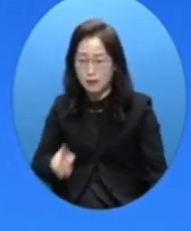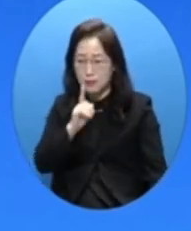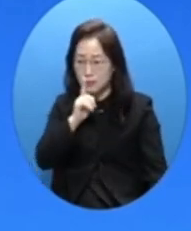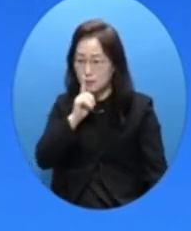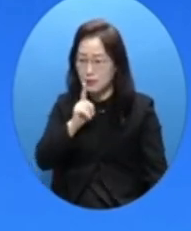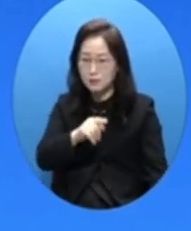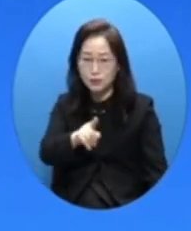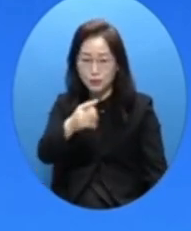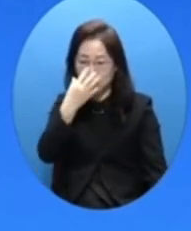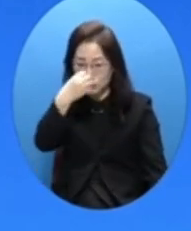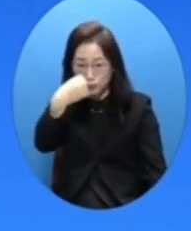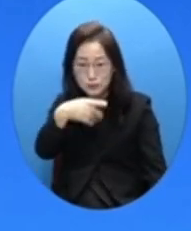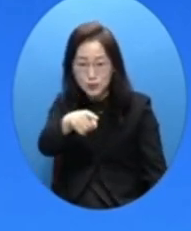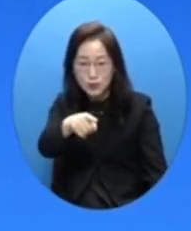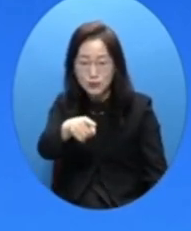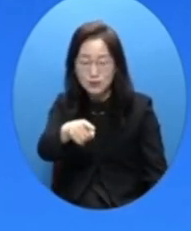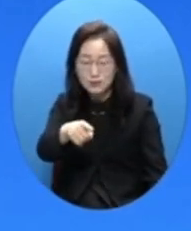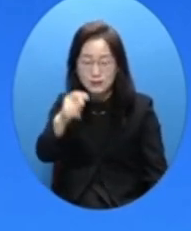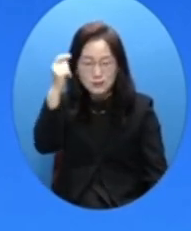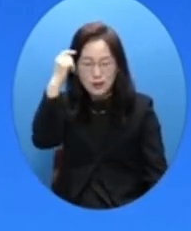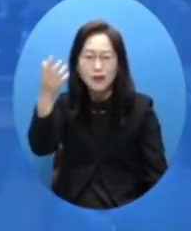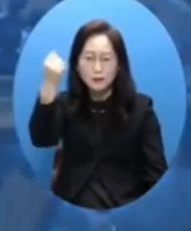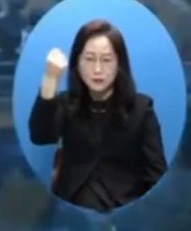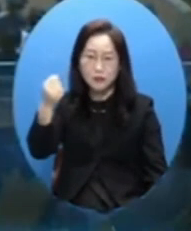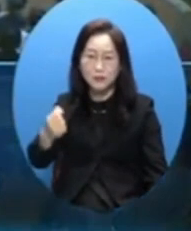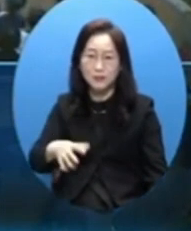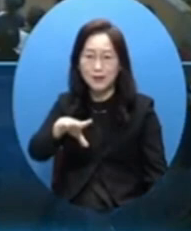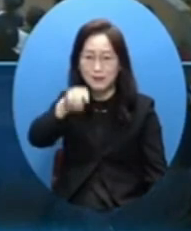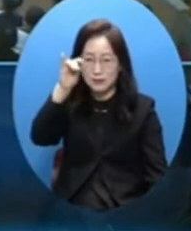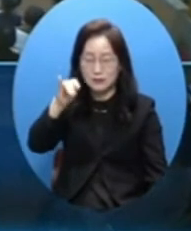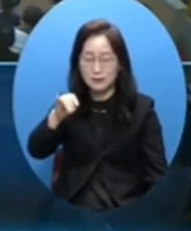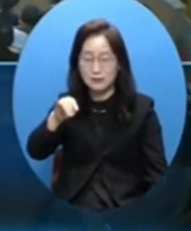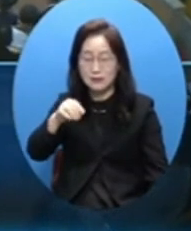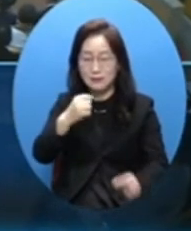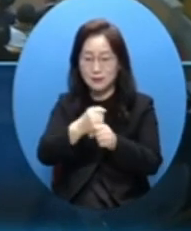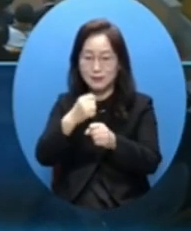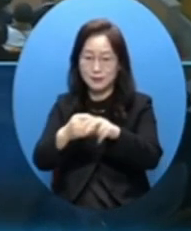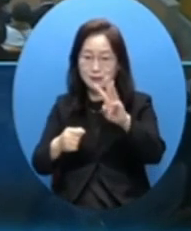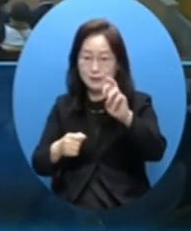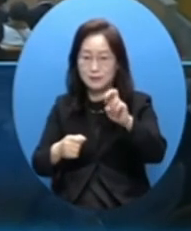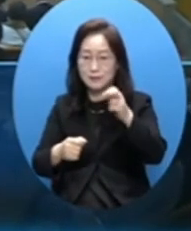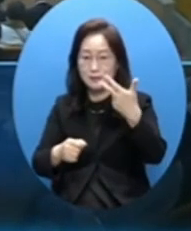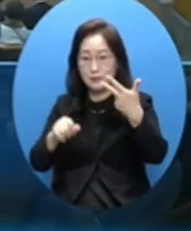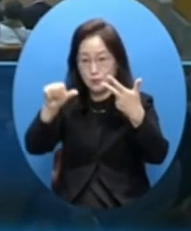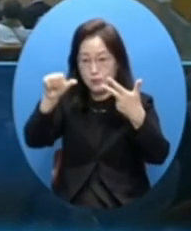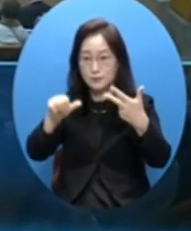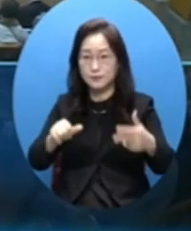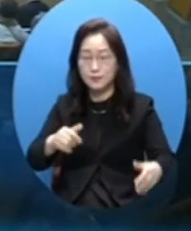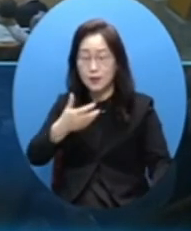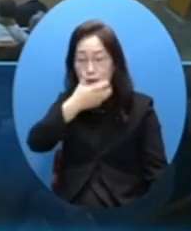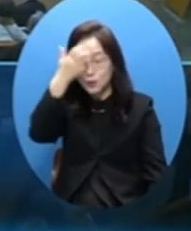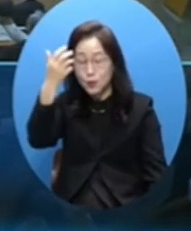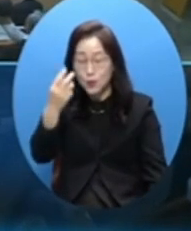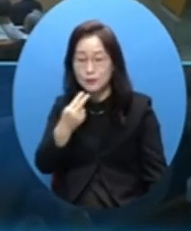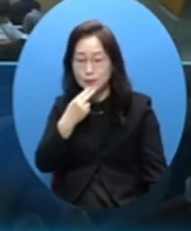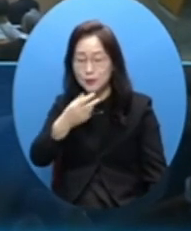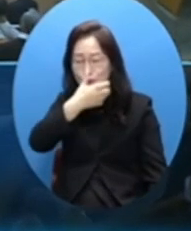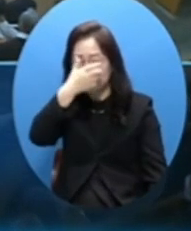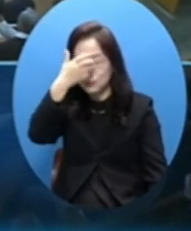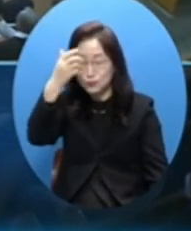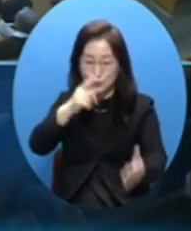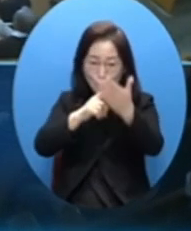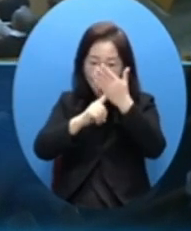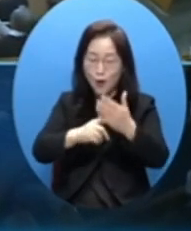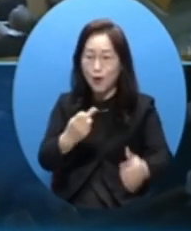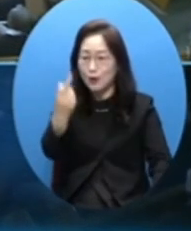하고 우리를 무시하고 한다 그런 생각을 했습니다 창세기 37장 5절의 말씀합니다 요셉이 꿈을 꾸고 자기 형들에게 말하매